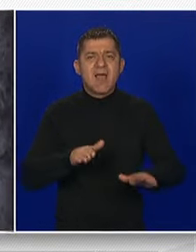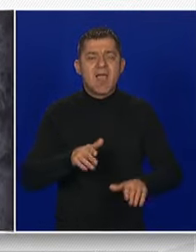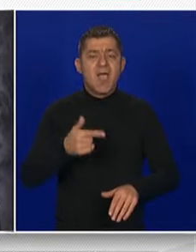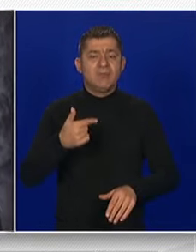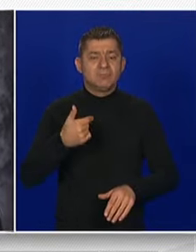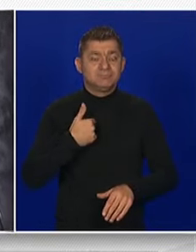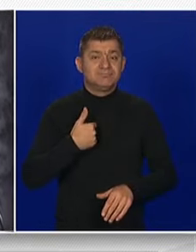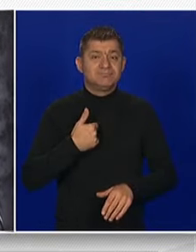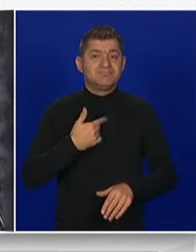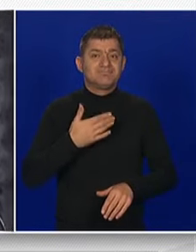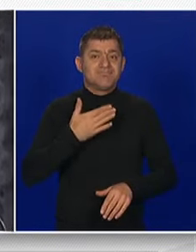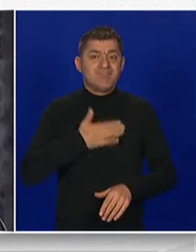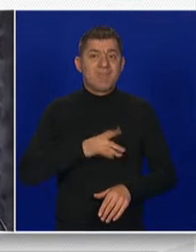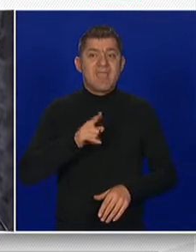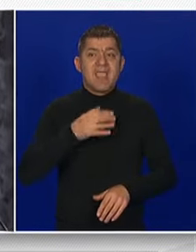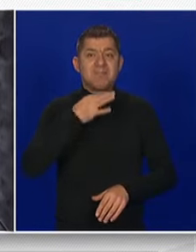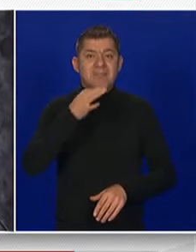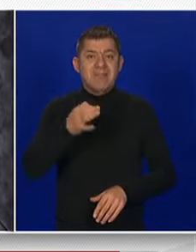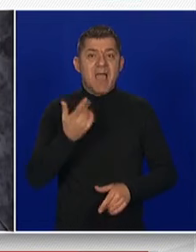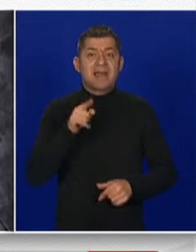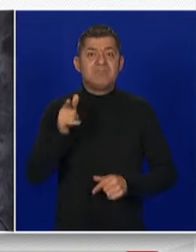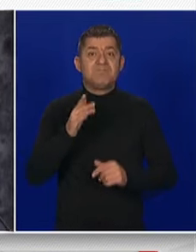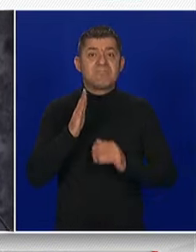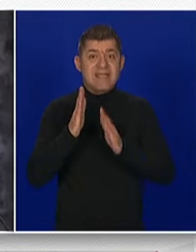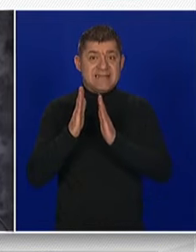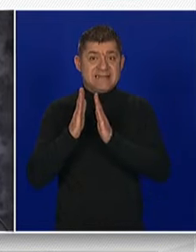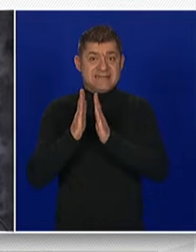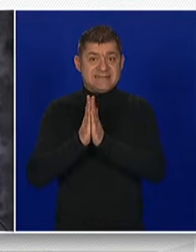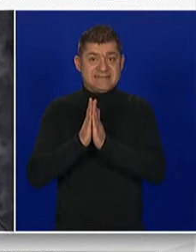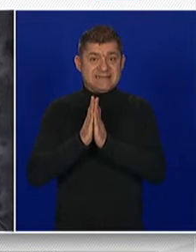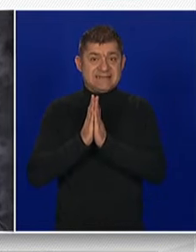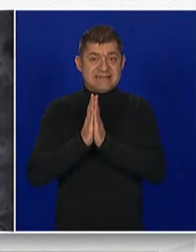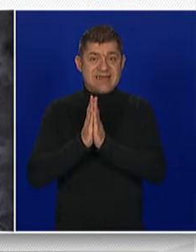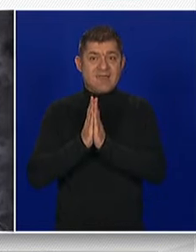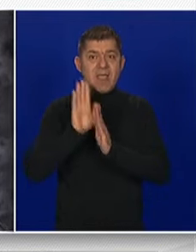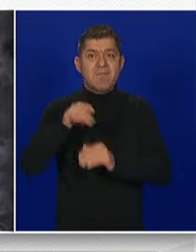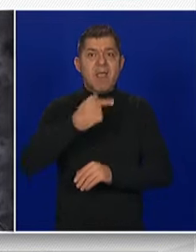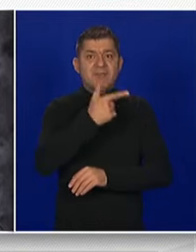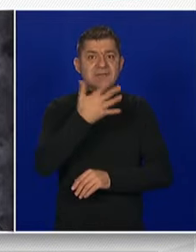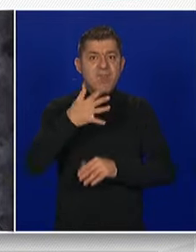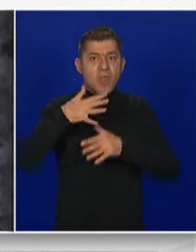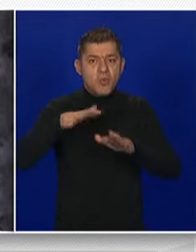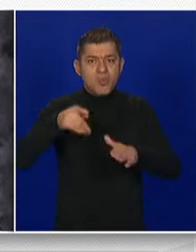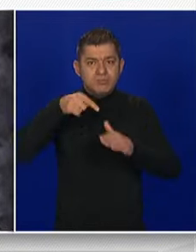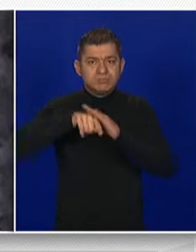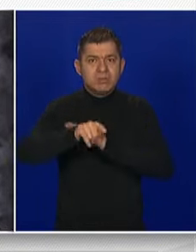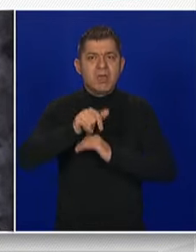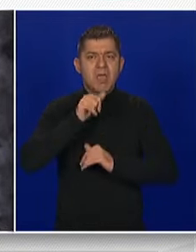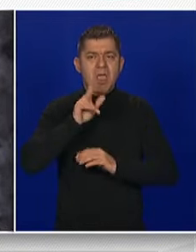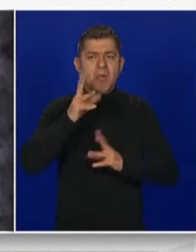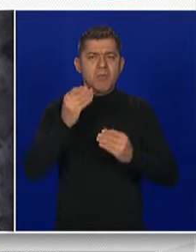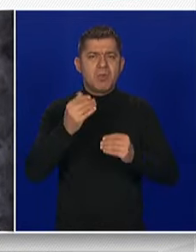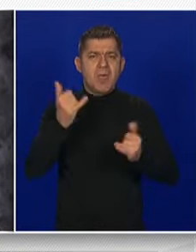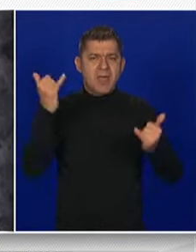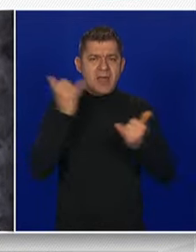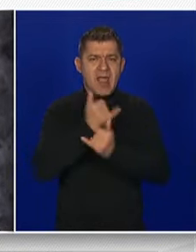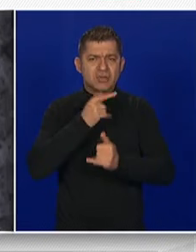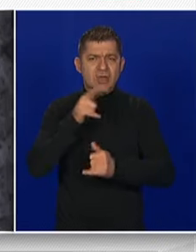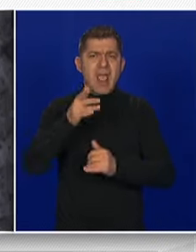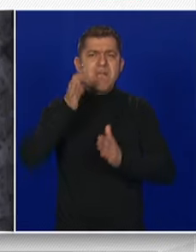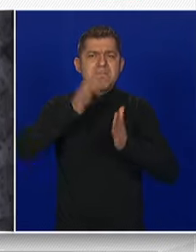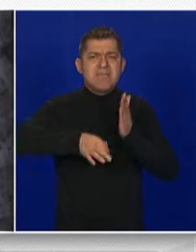moramo postavljati ta pitanja, ali u crkvama može biti 25 ljudi, vidjeli smo brojna kršenja ispred crkve, zapravo imamo